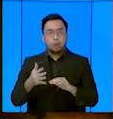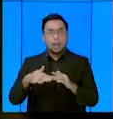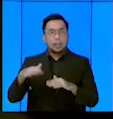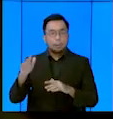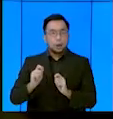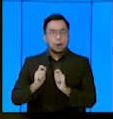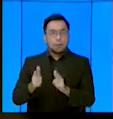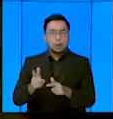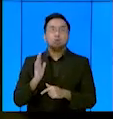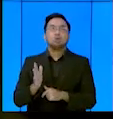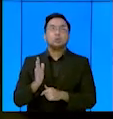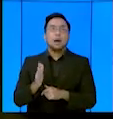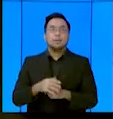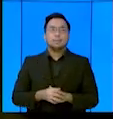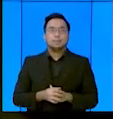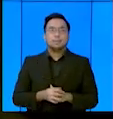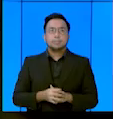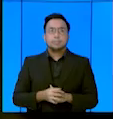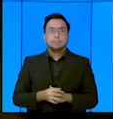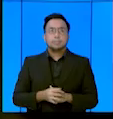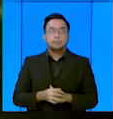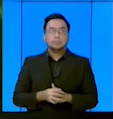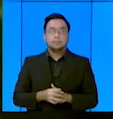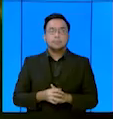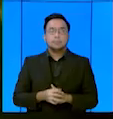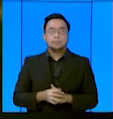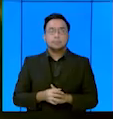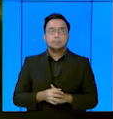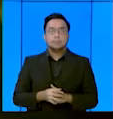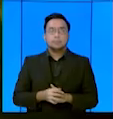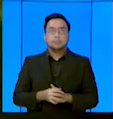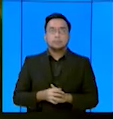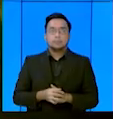Dari Jakarta, Anggita Maura, Rizky Solehudin, iNews, melaporkan.